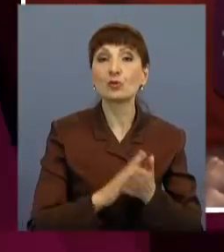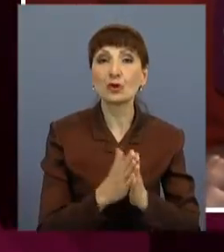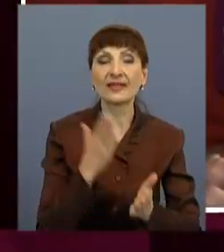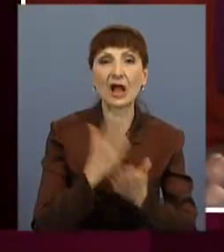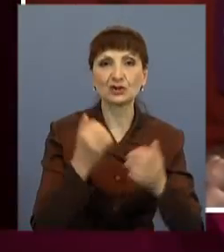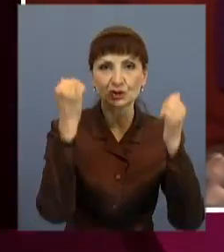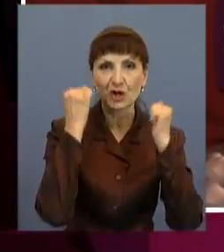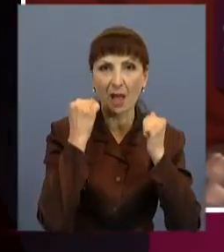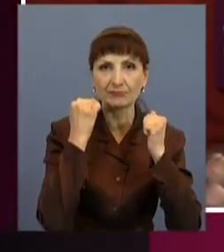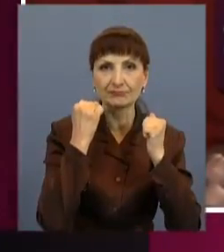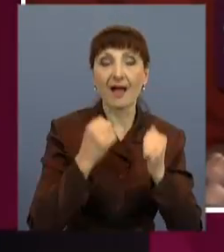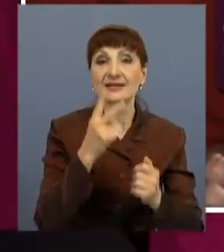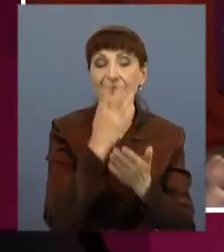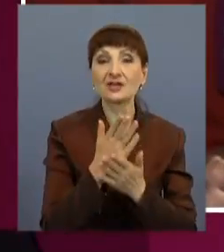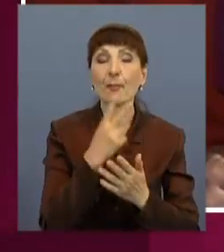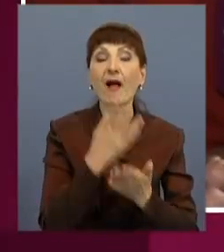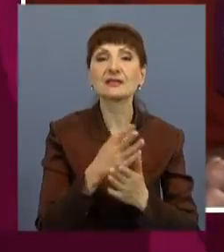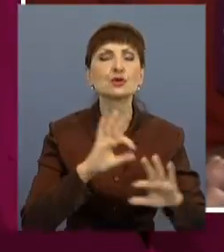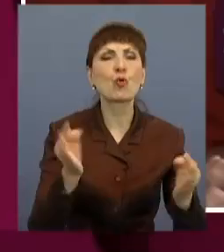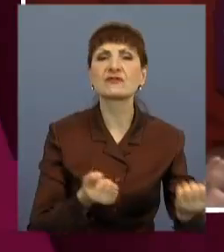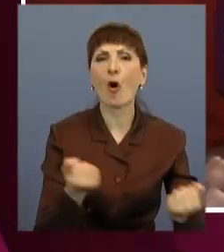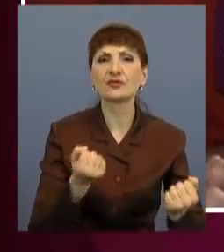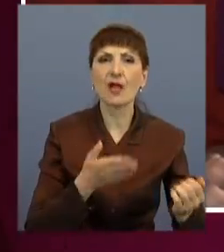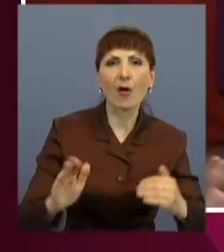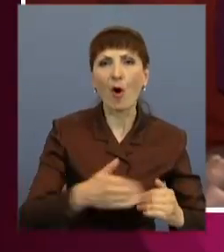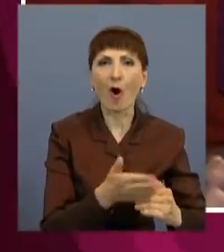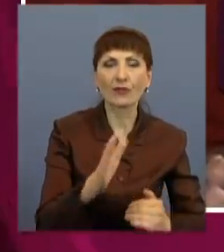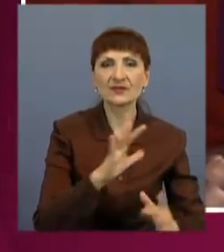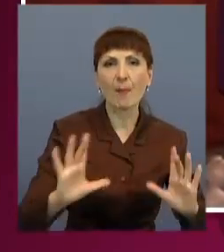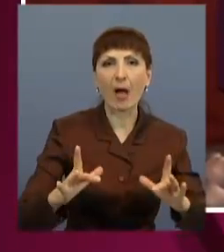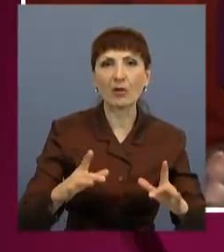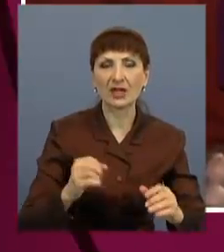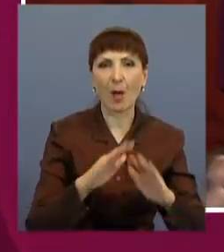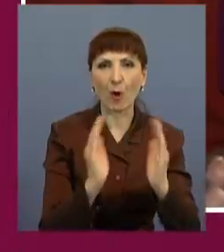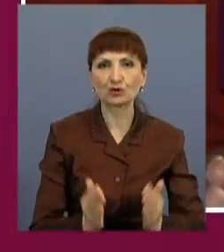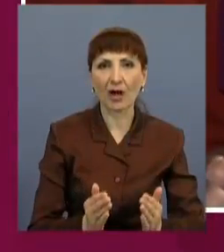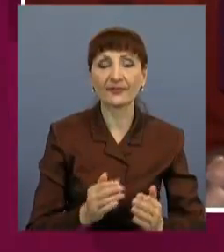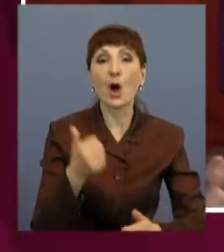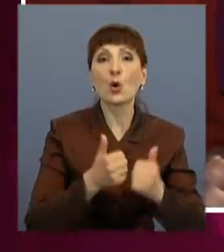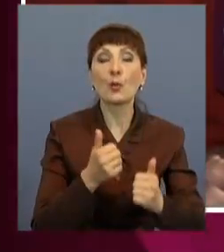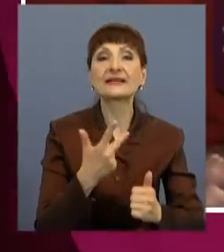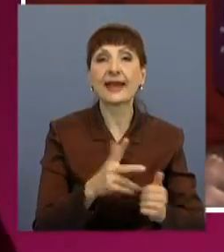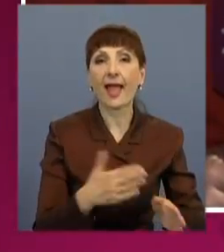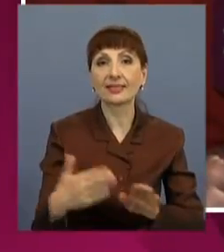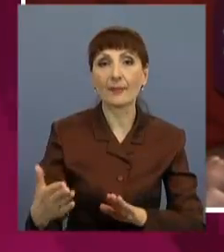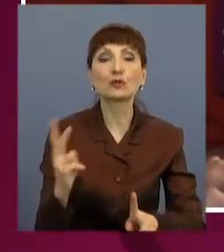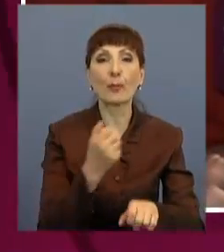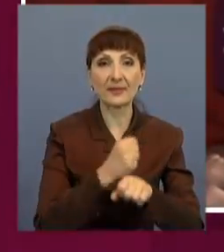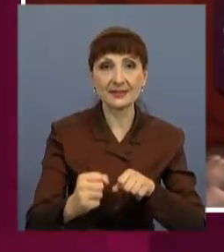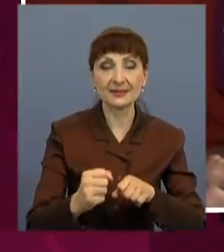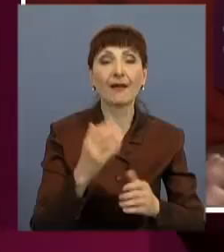шлема. Задача – показать искусство вождения, объехать конусы, баллоны и бочки. Кубок состоит из 3 этапов. Победителей